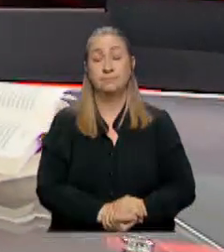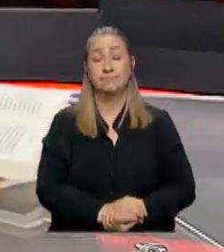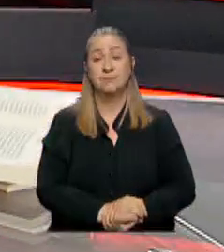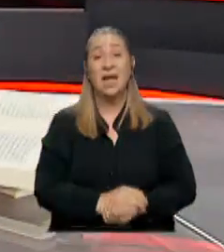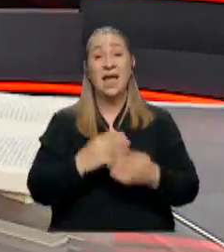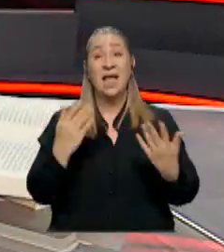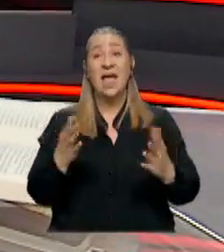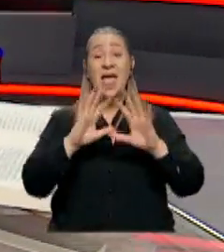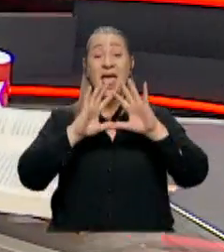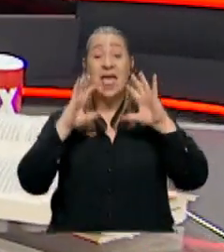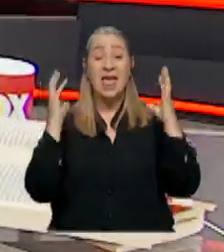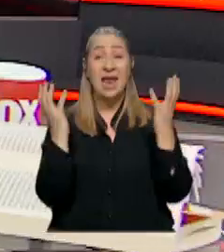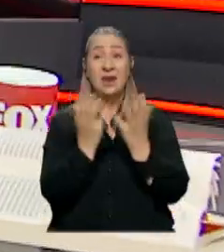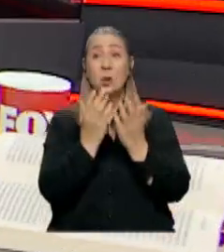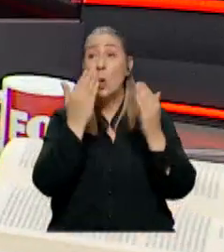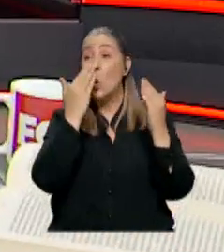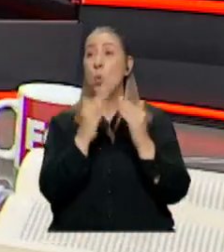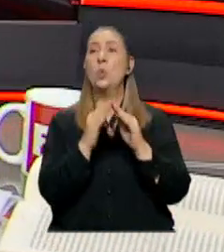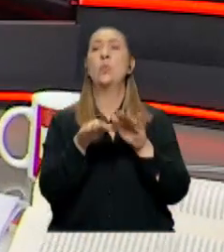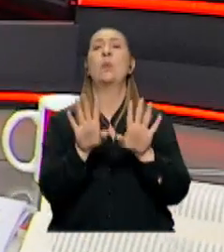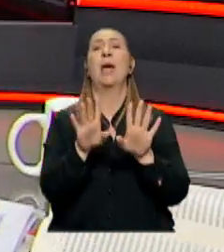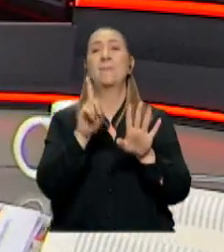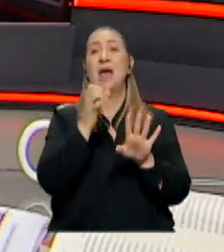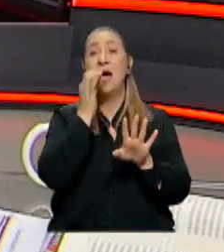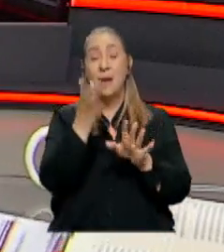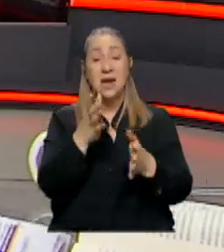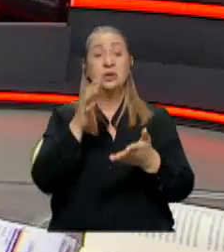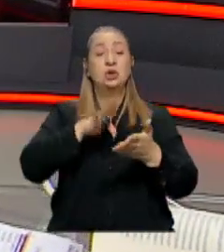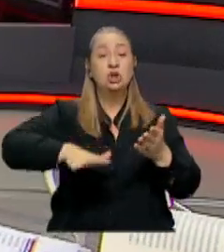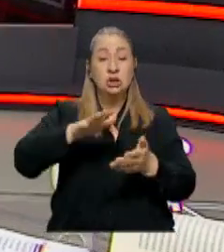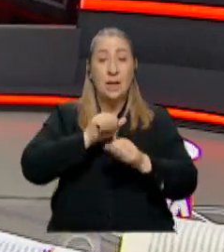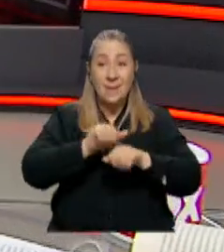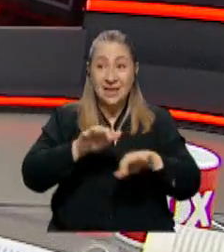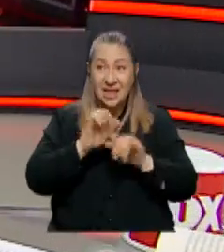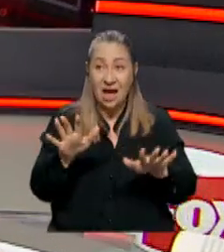Efendim, evrensel normlara uymayan bir haber medyası ya da sosyal medya